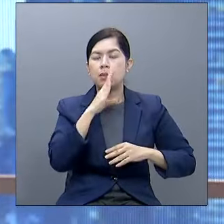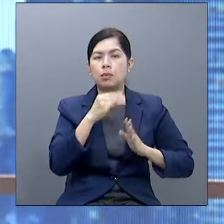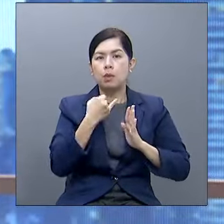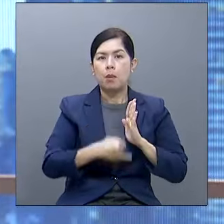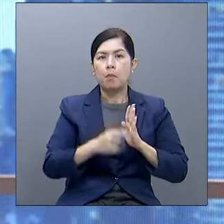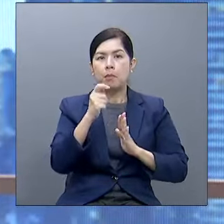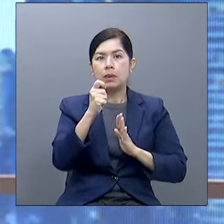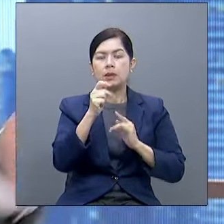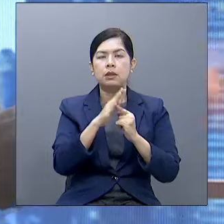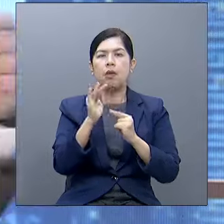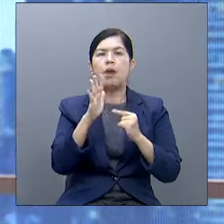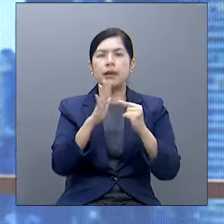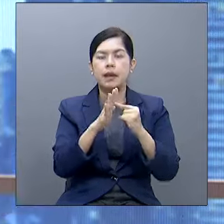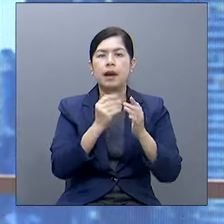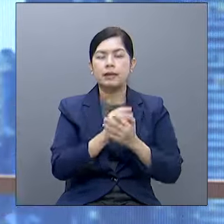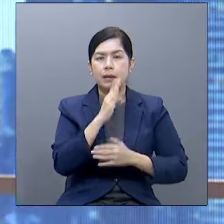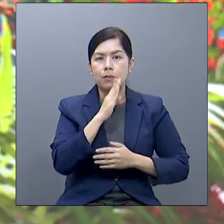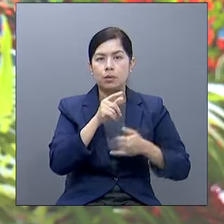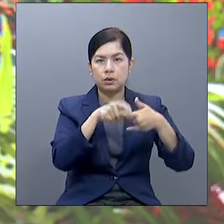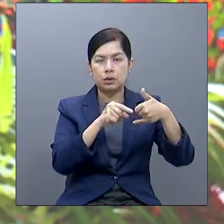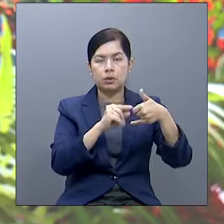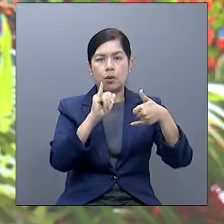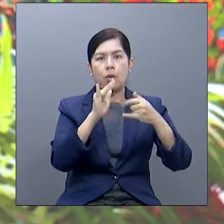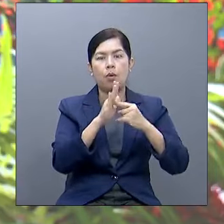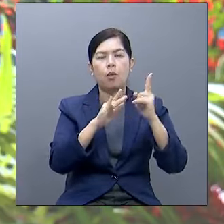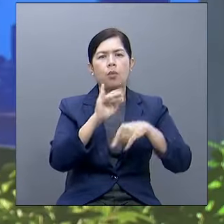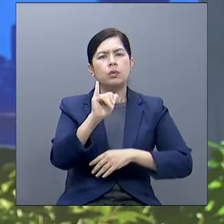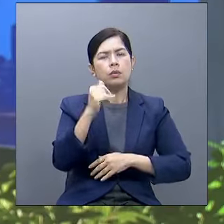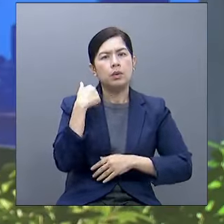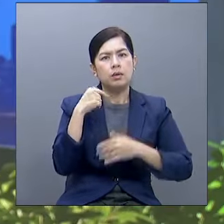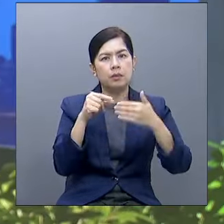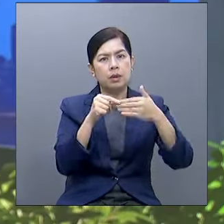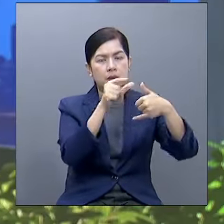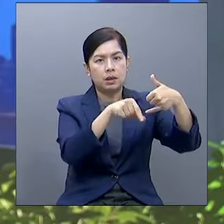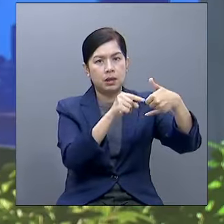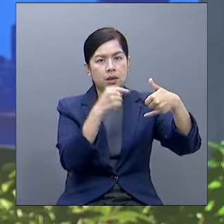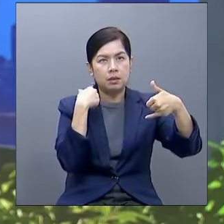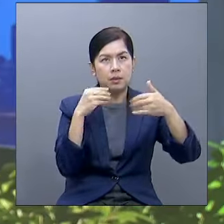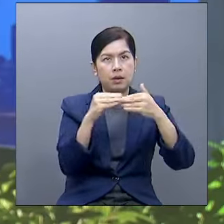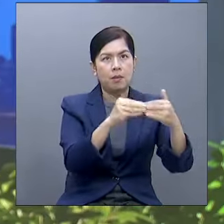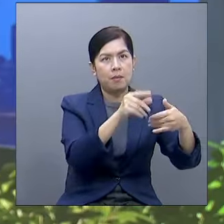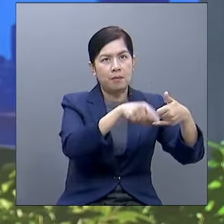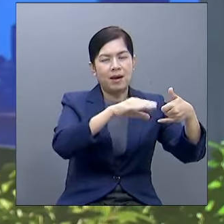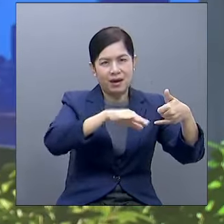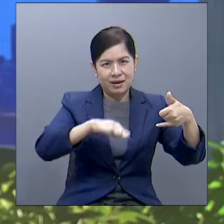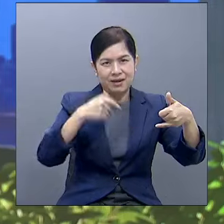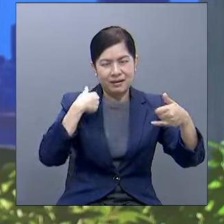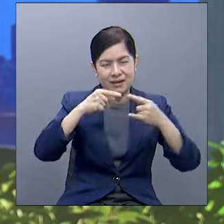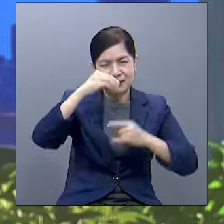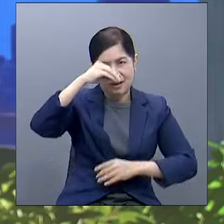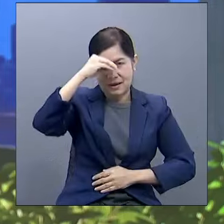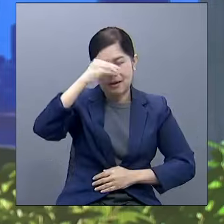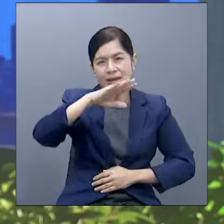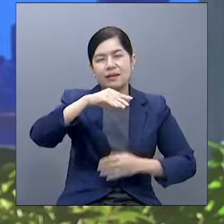เช่นสมมติคุณยุ้ยเห็นพี่ต๊อปจูมือเด็กนักเรียน เขาอีกแล้วเหรอ สมมติไ